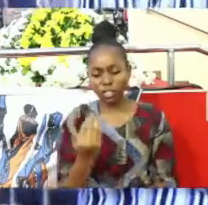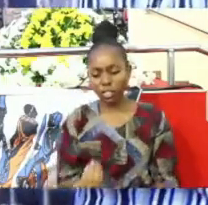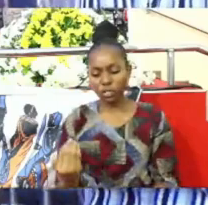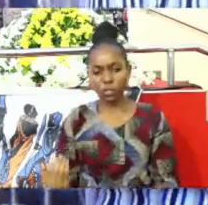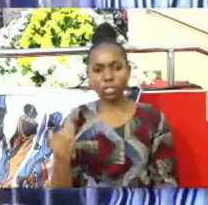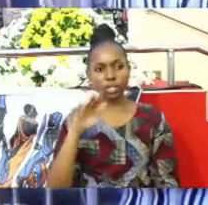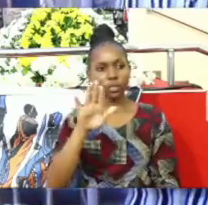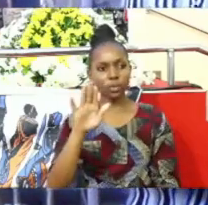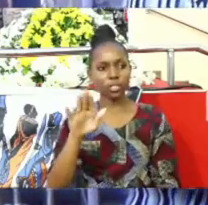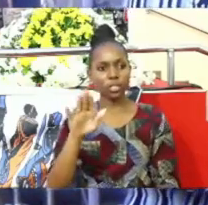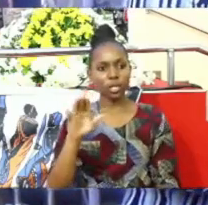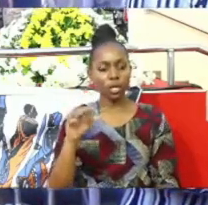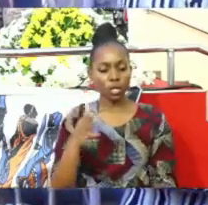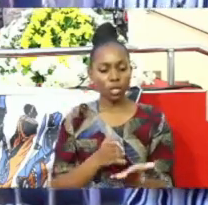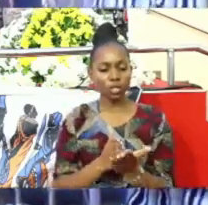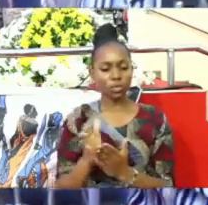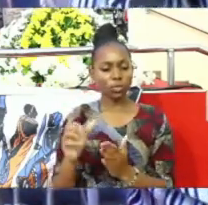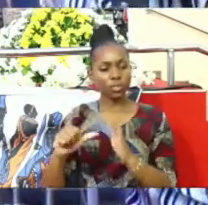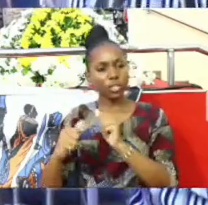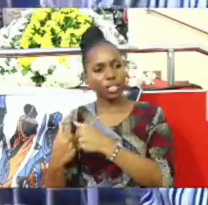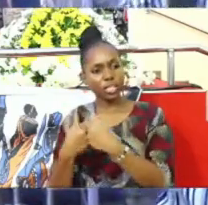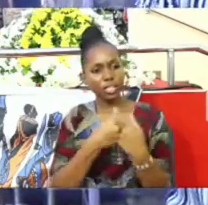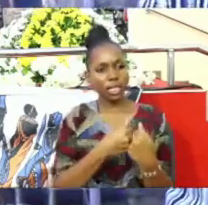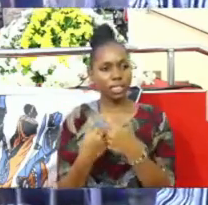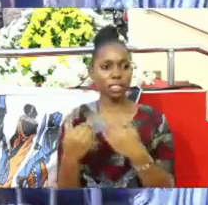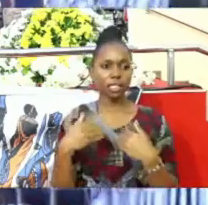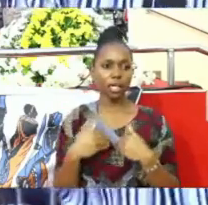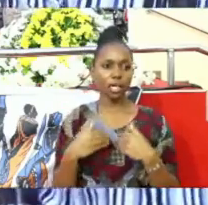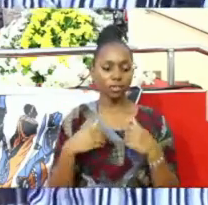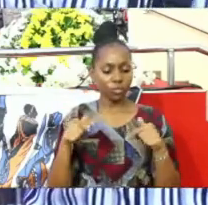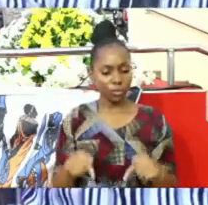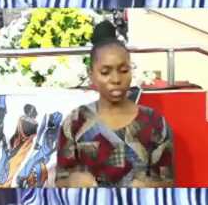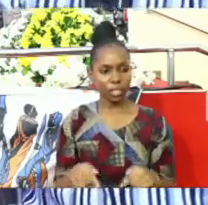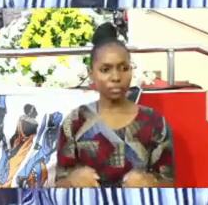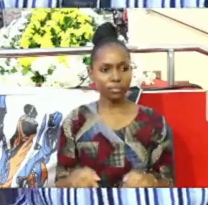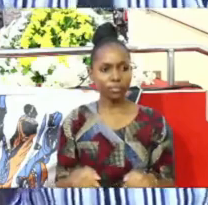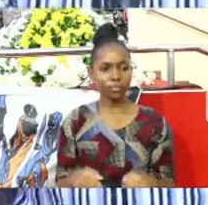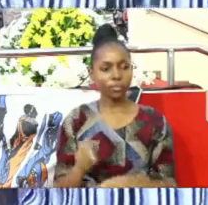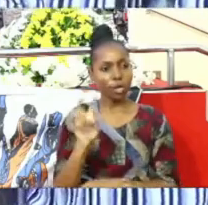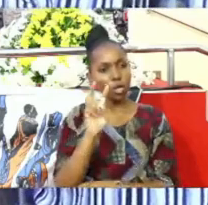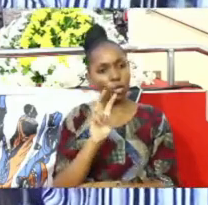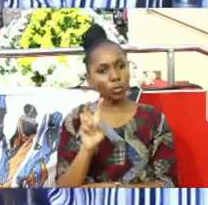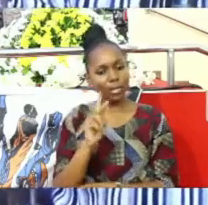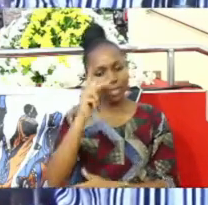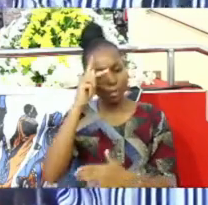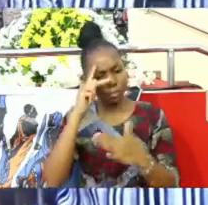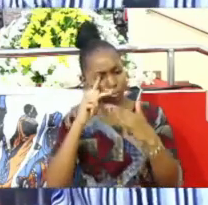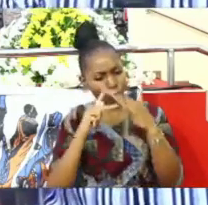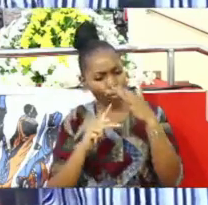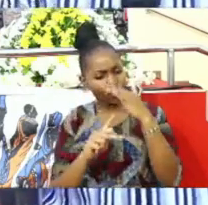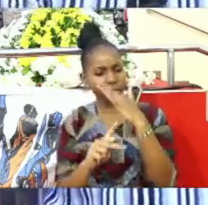Usikaweze kuwa hukumu watoto wako kulingana na vile wanavyopitia leo. Look at them. Watazame. Prophetically. Ukiwa na unabii.